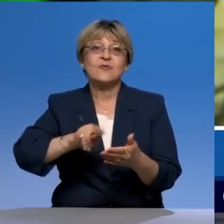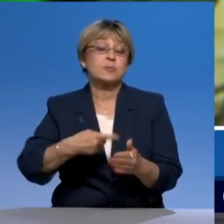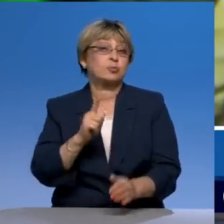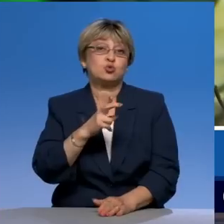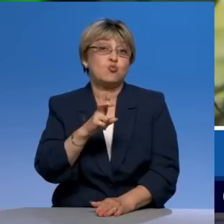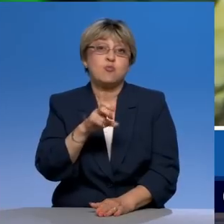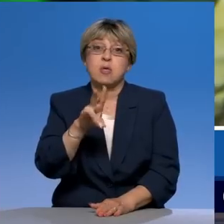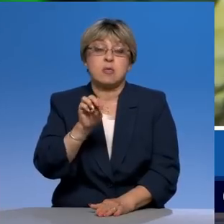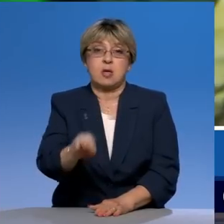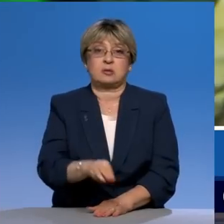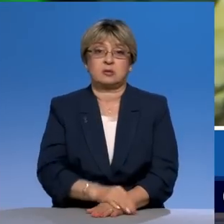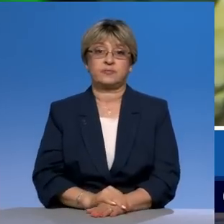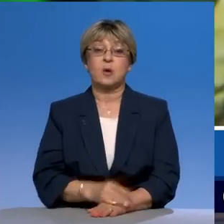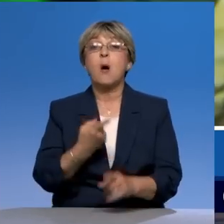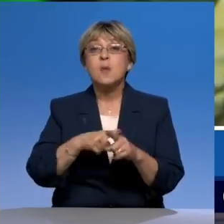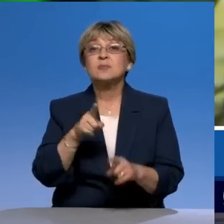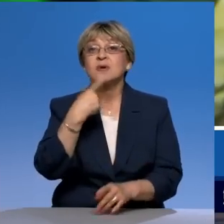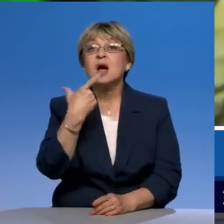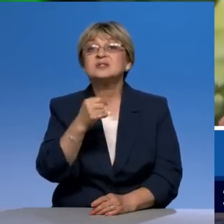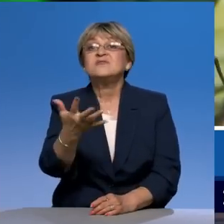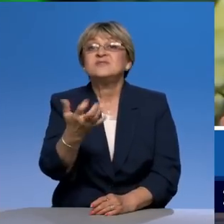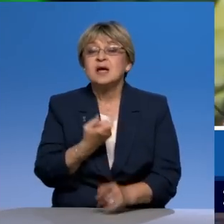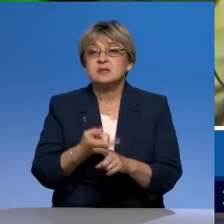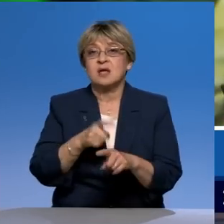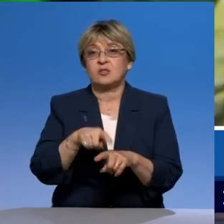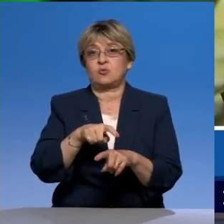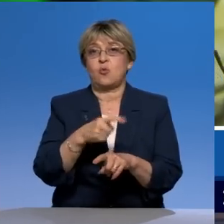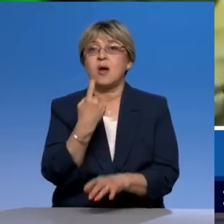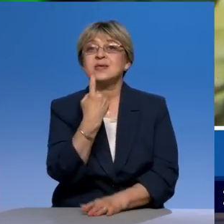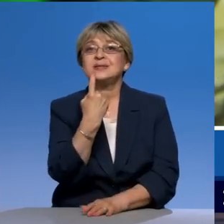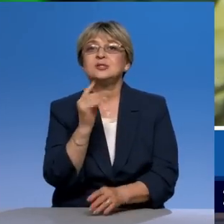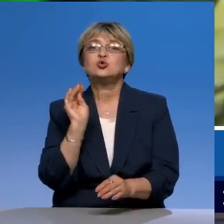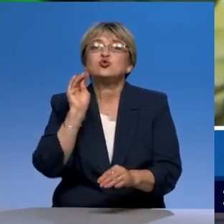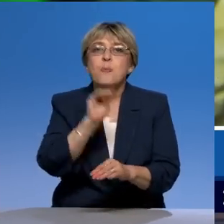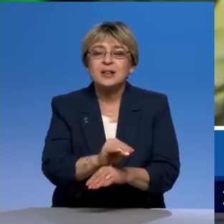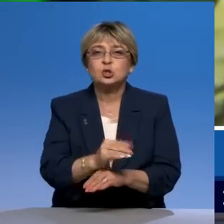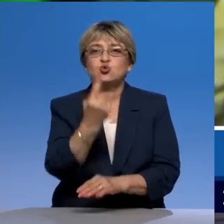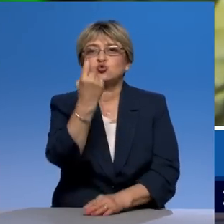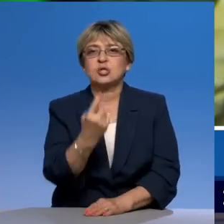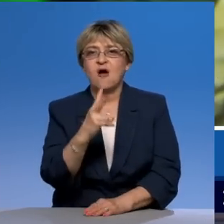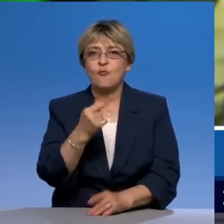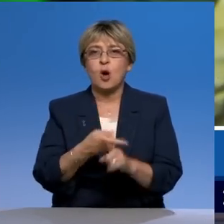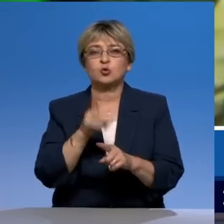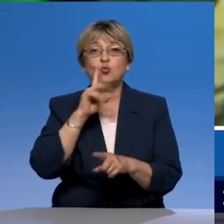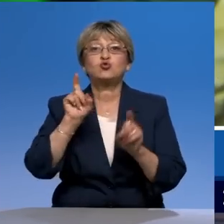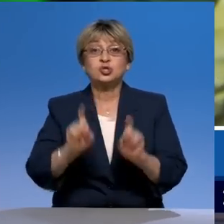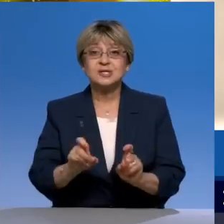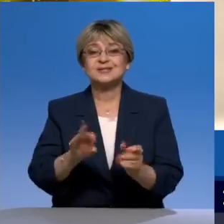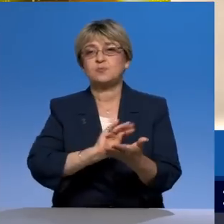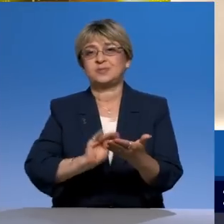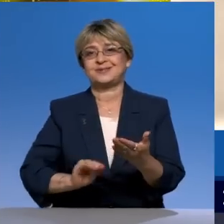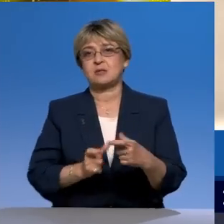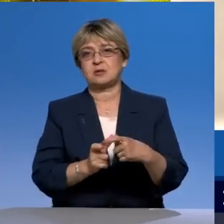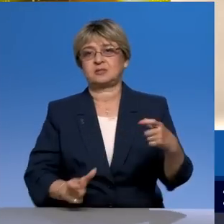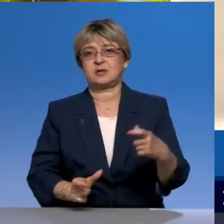нет? И об этом мы и говорим. А где взять только этого врача? Где взять эту единицу дополнительную, которая будет сидеть? Игорь Викторович, я понимаю, что там я